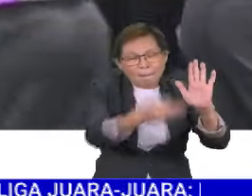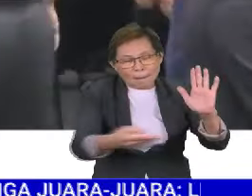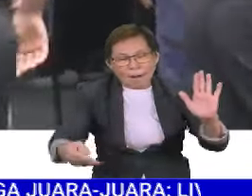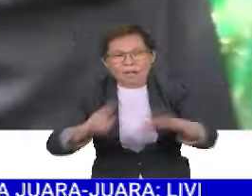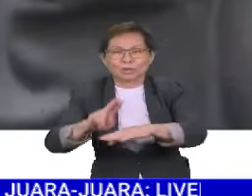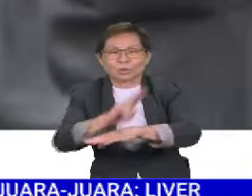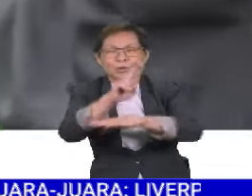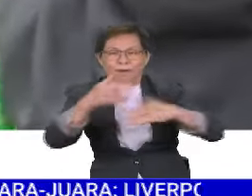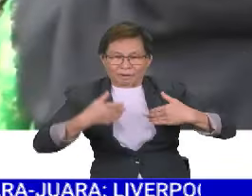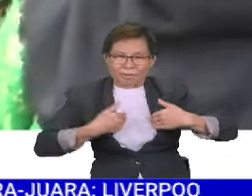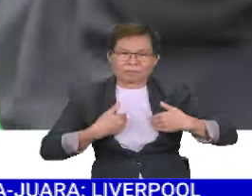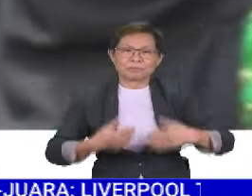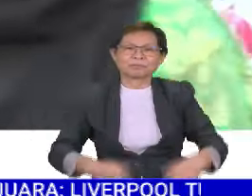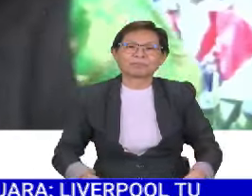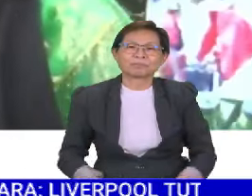digunakan.